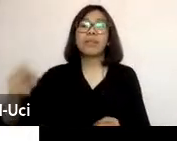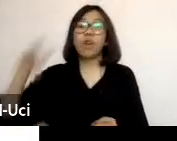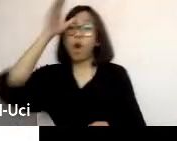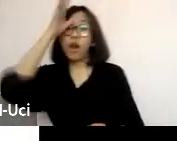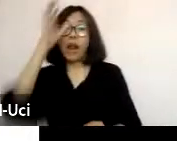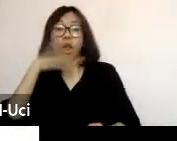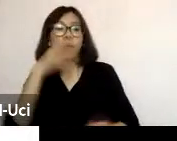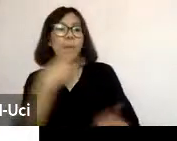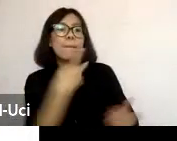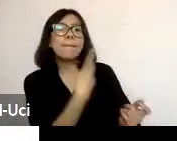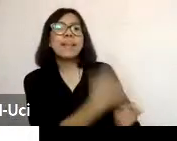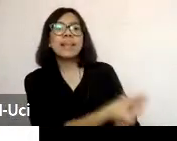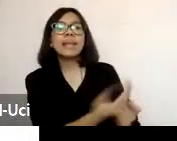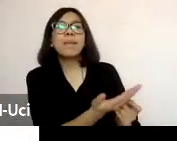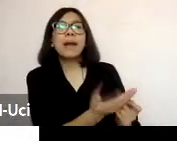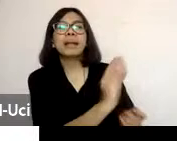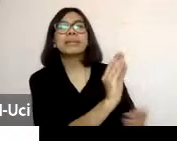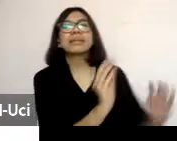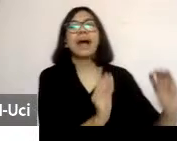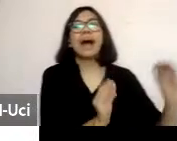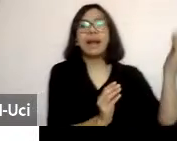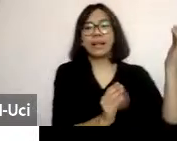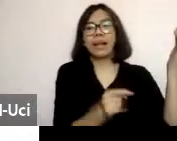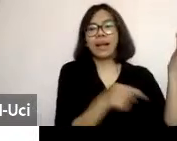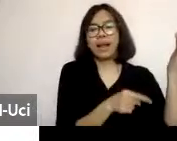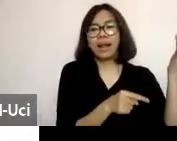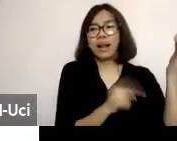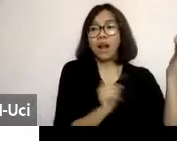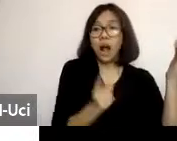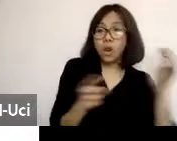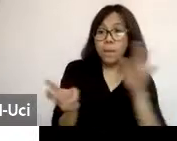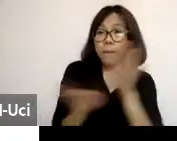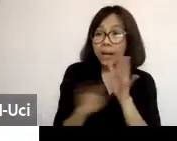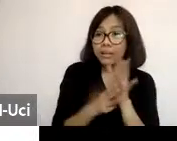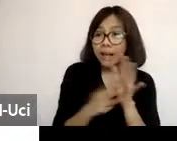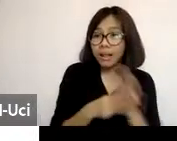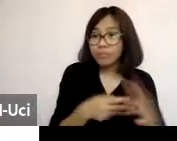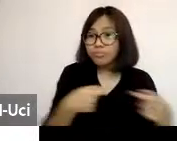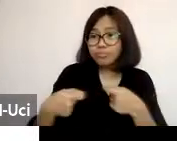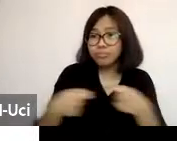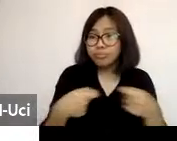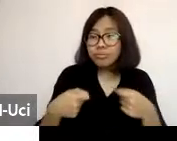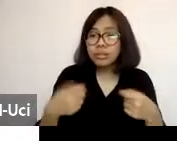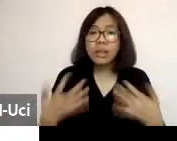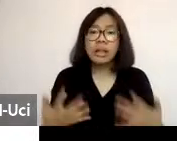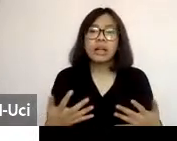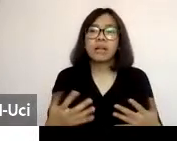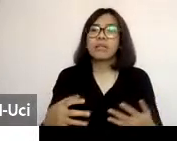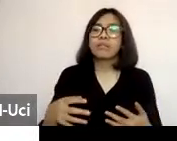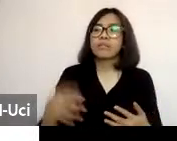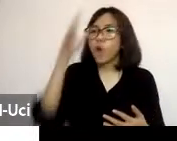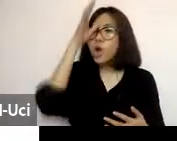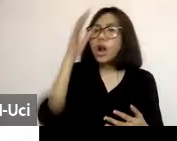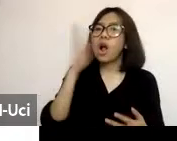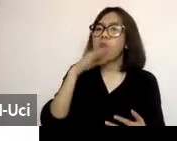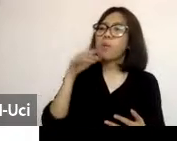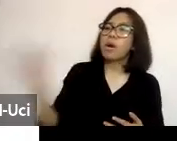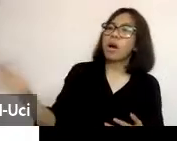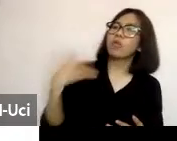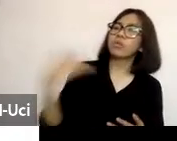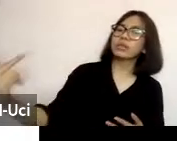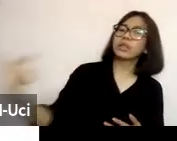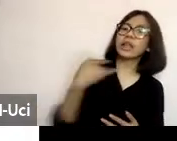Lombok tapi barangnya di Jakarta tinggal terjadi sengketa harus dikelompokkan tidak mungkin